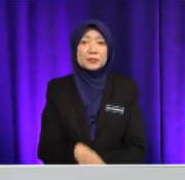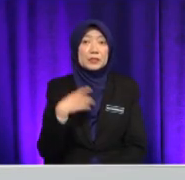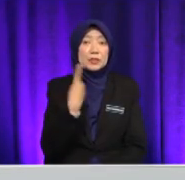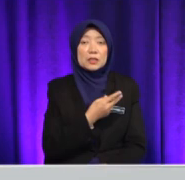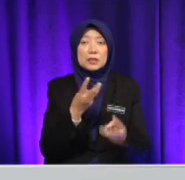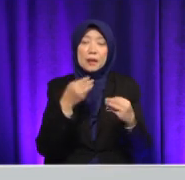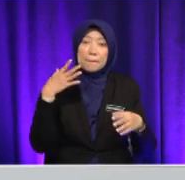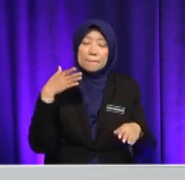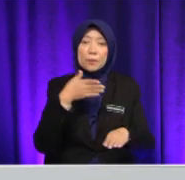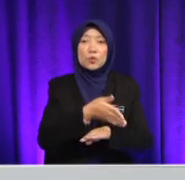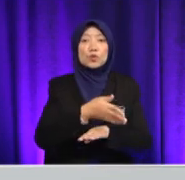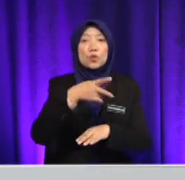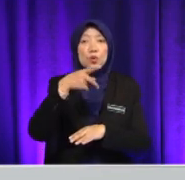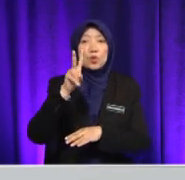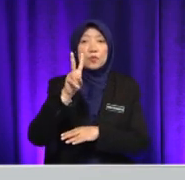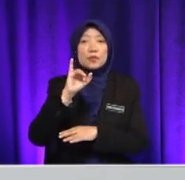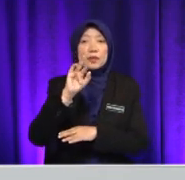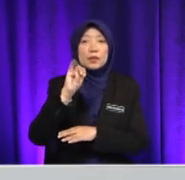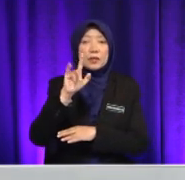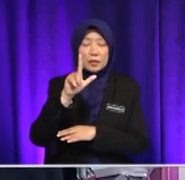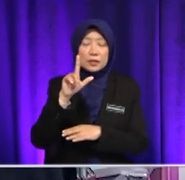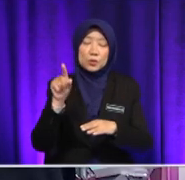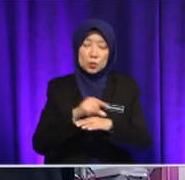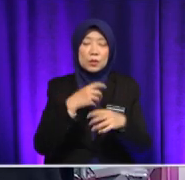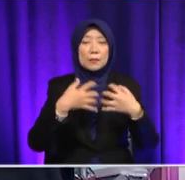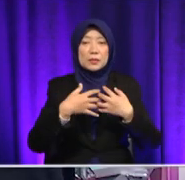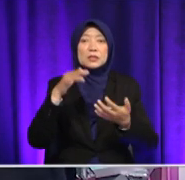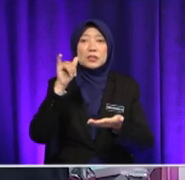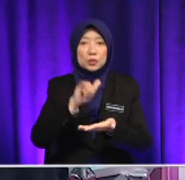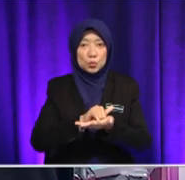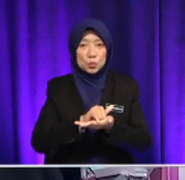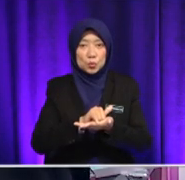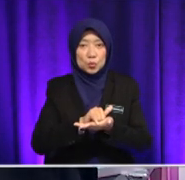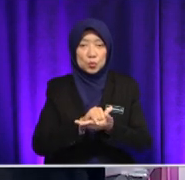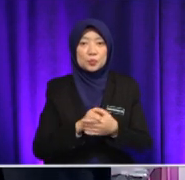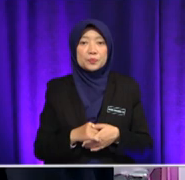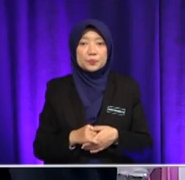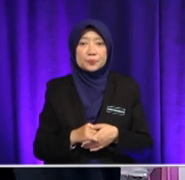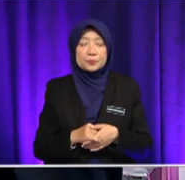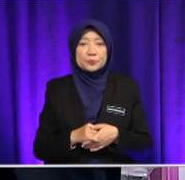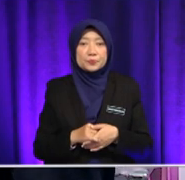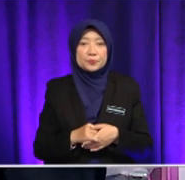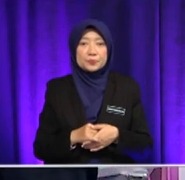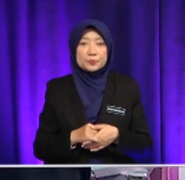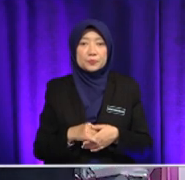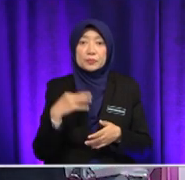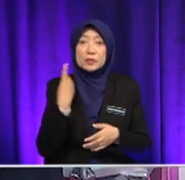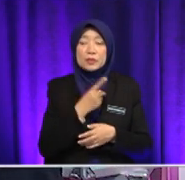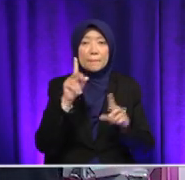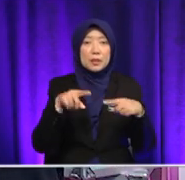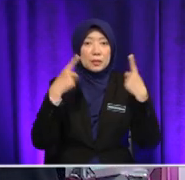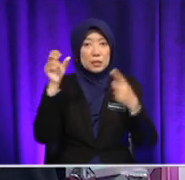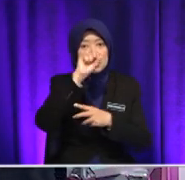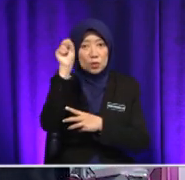kita menggunakan mesin pemoto ini baik oke oke kita pergi Soalnya